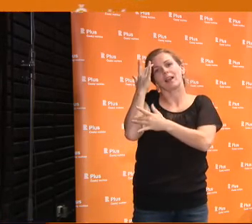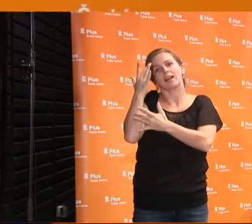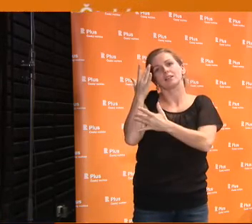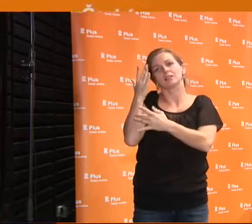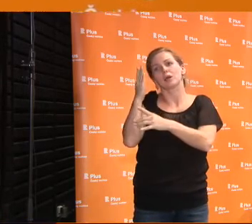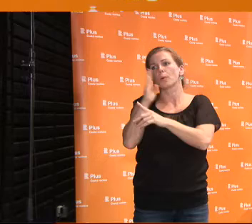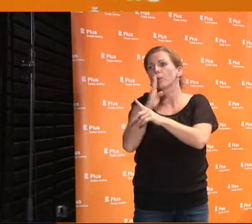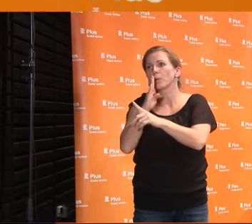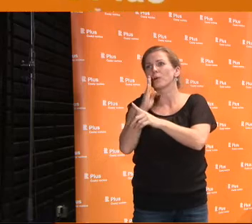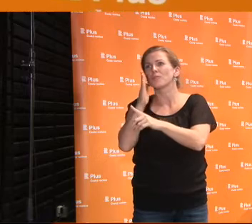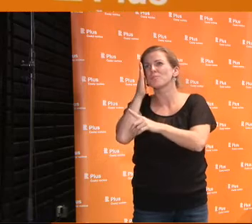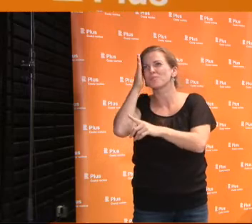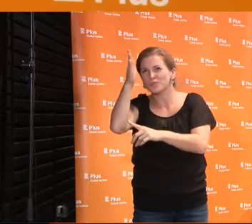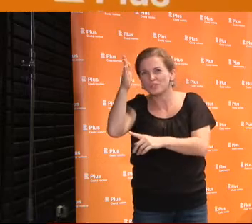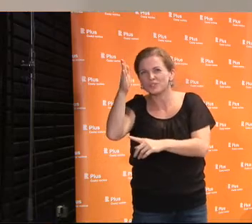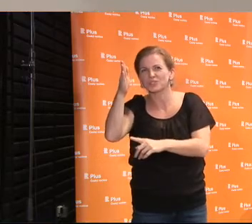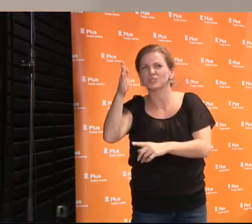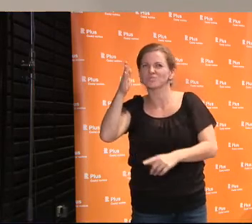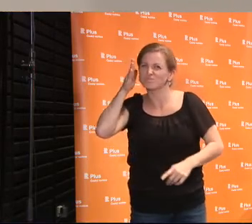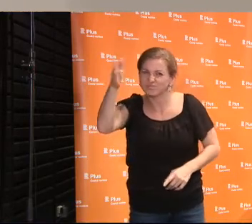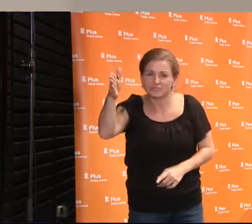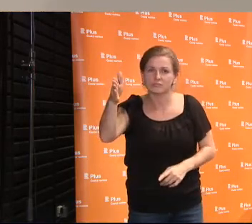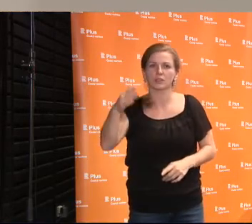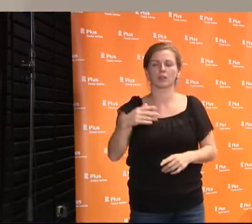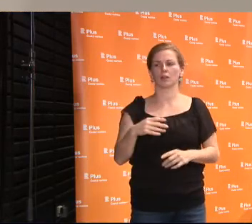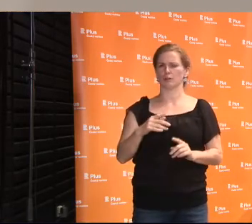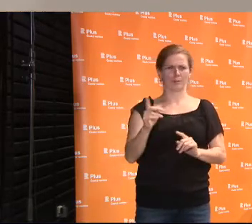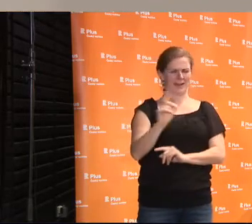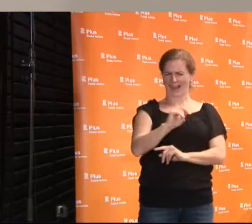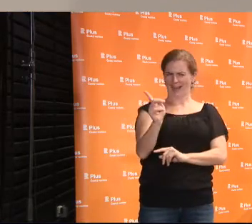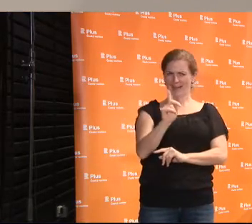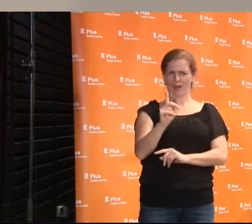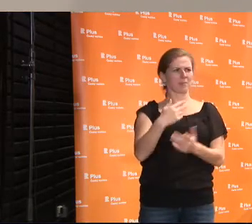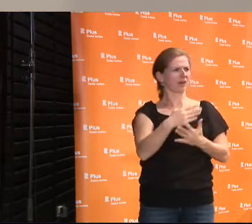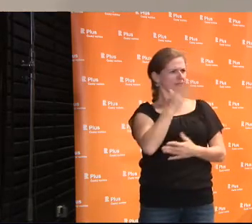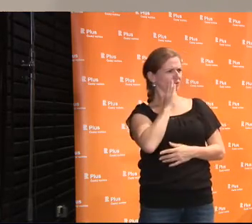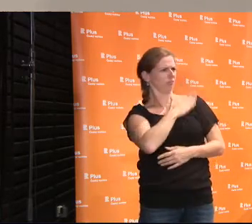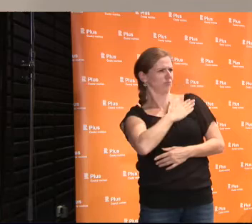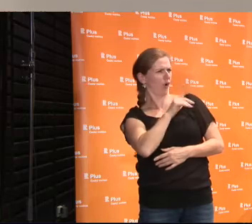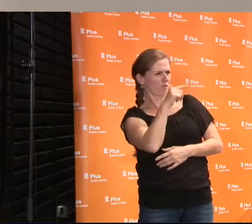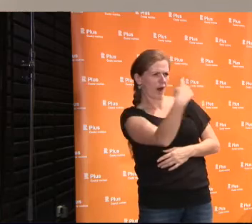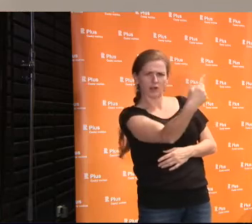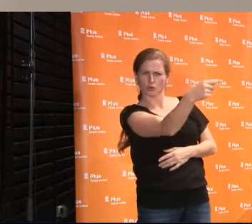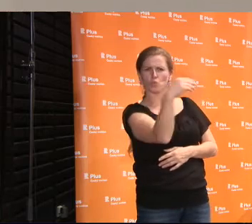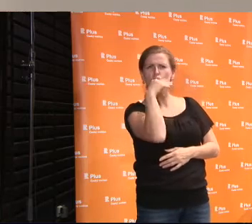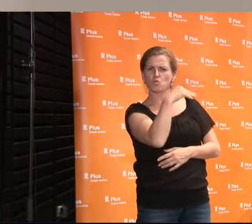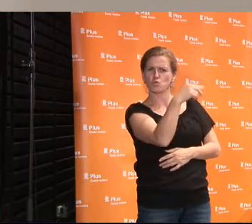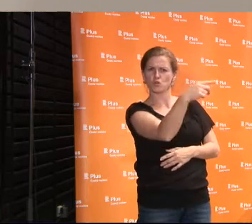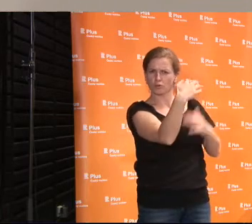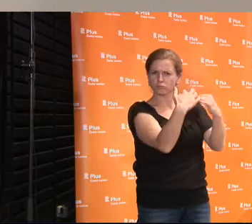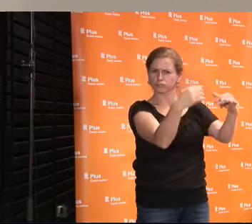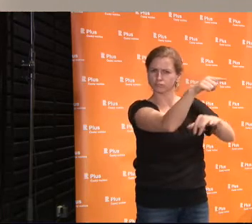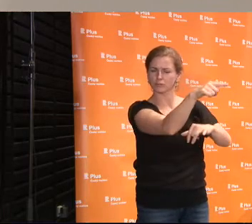prostě jednoduše v budoucnu čeká? Ne, já právě chci hrozně pochválit pána v publiku, že to krásně popsal, on vlastně